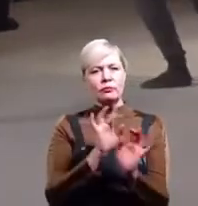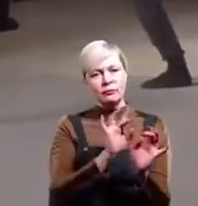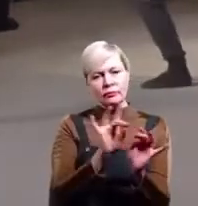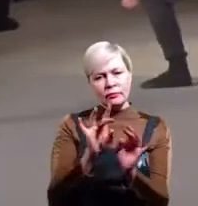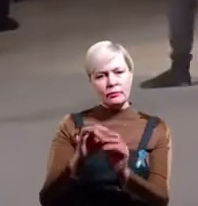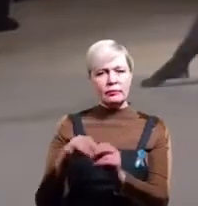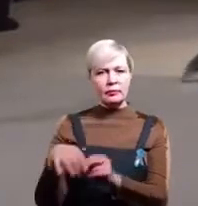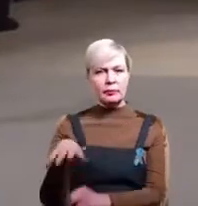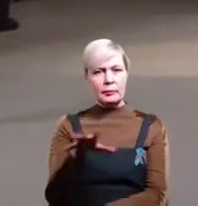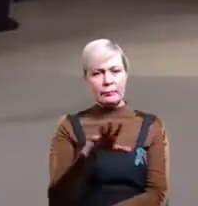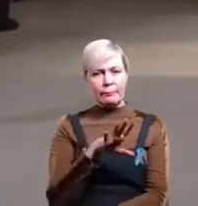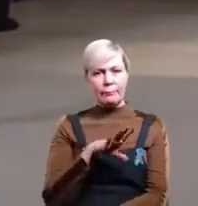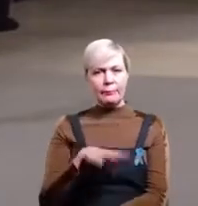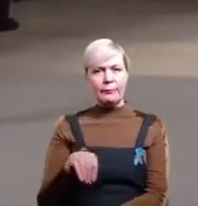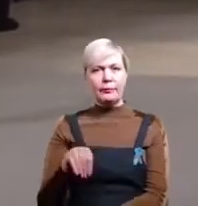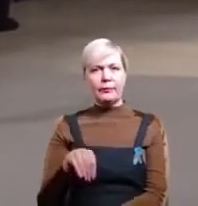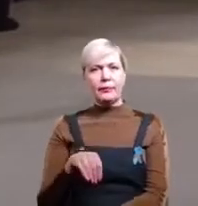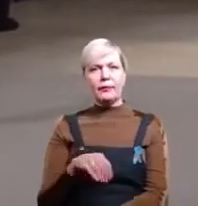Спар.